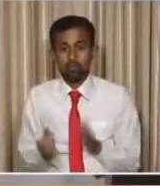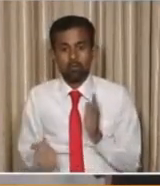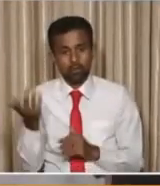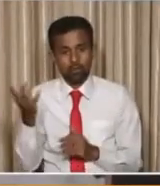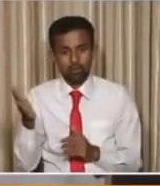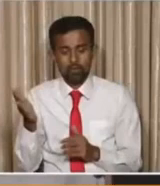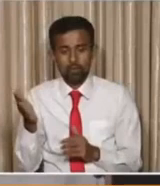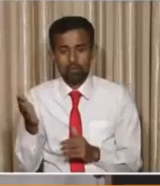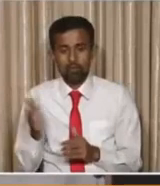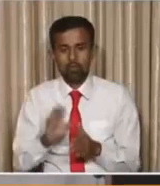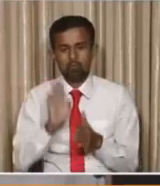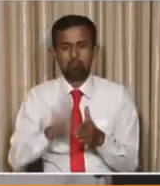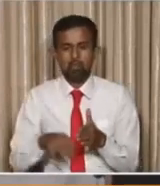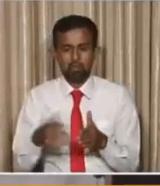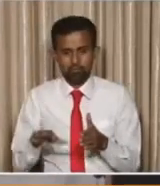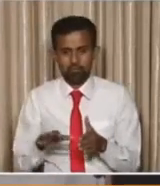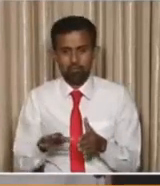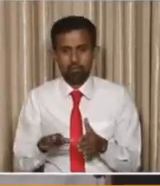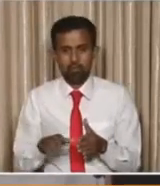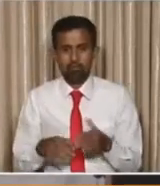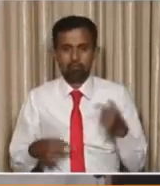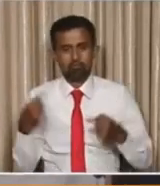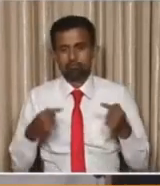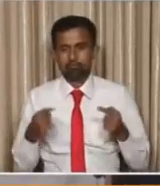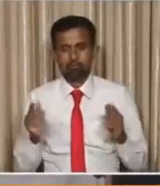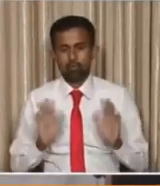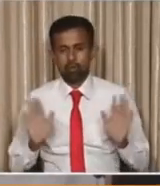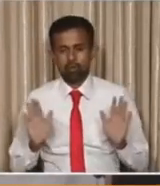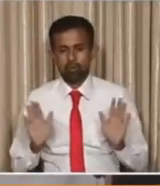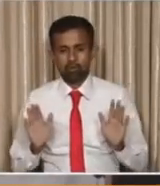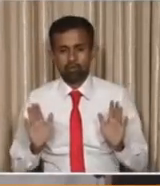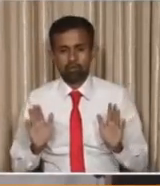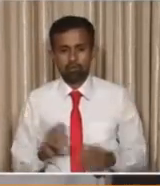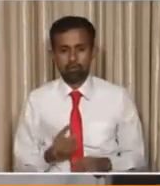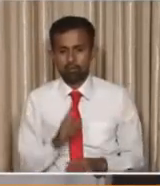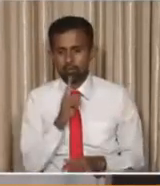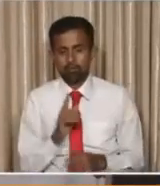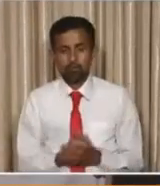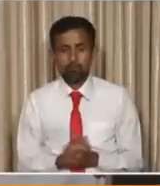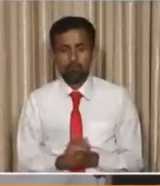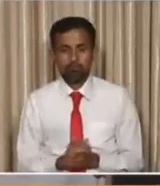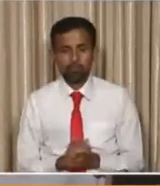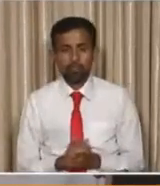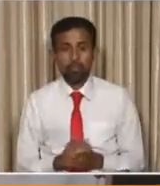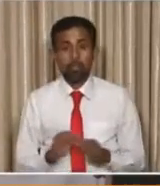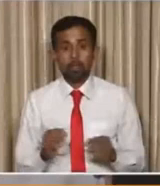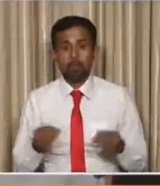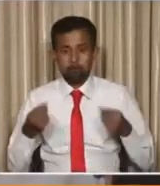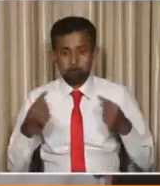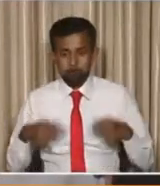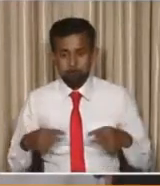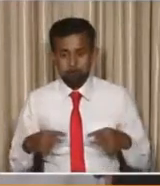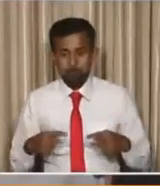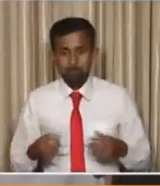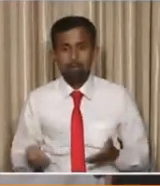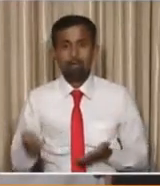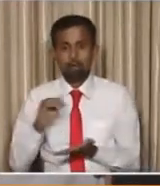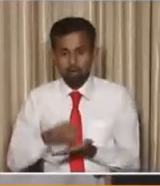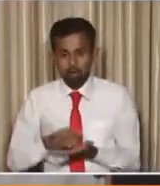එදා ගිහින් ඒක ප්‍රතික්ෂේප කරා. ඒ කියන්නේ මට වාද කරන්න යන්නේ නැහැ. ඒක අපි කියන්න තියෙන දෙක. එක්කරෑම් පස්සේ